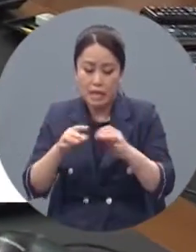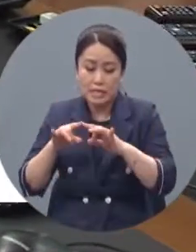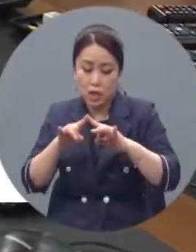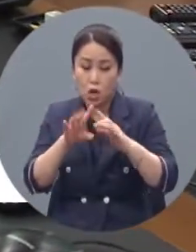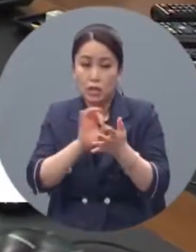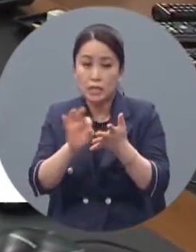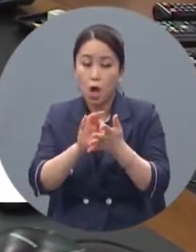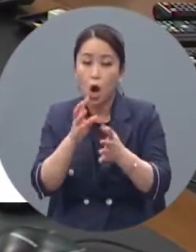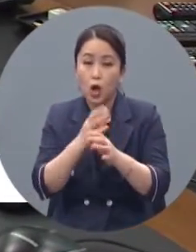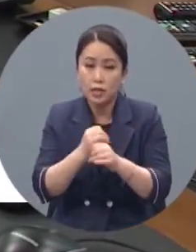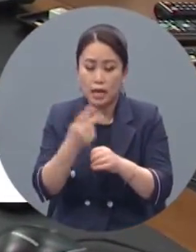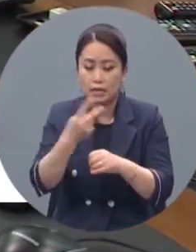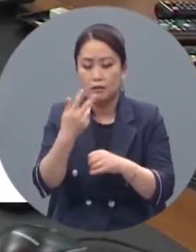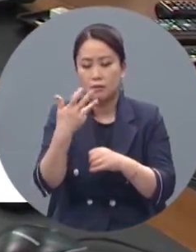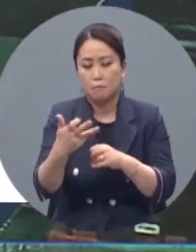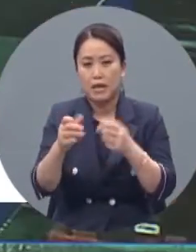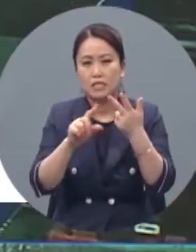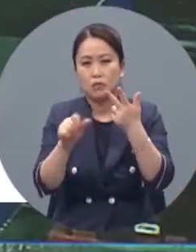7월 24일 기록한